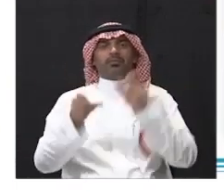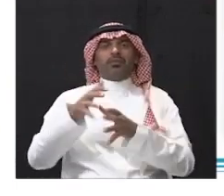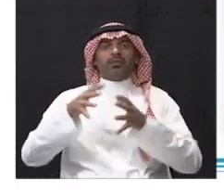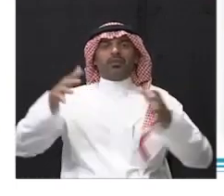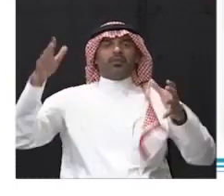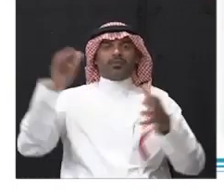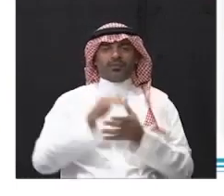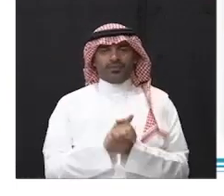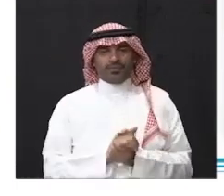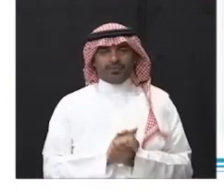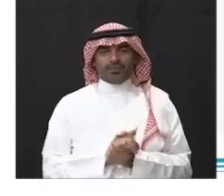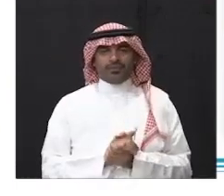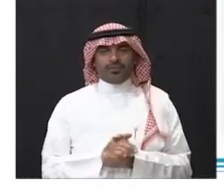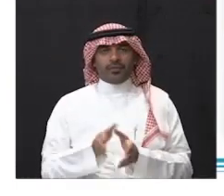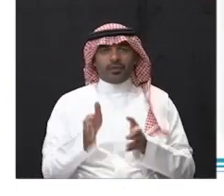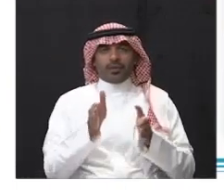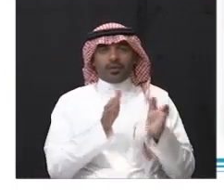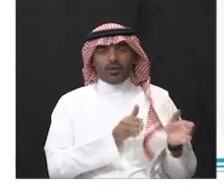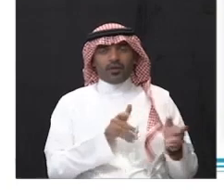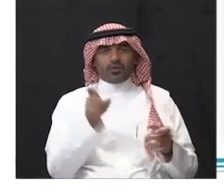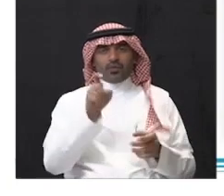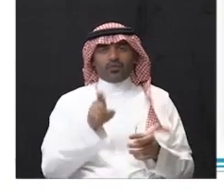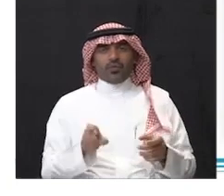للاستعمار. ثلاث دوافع.